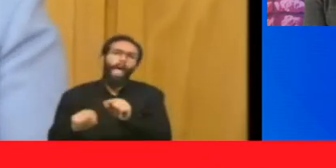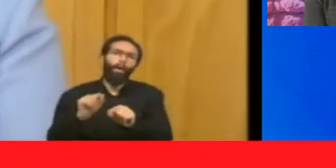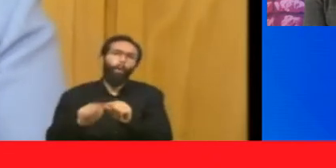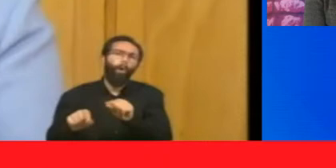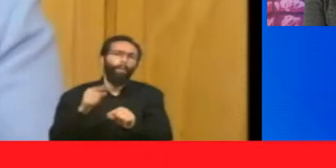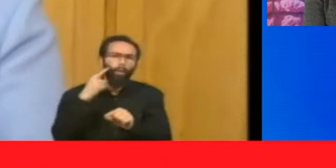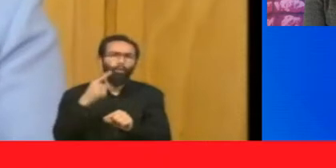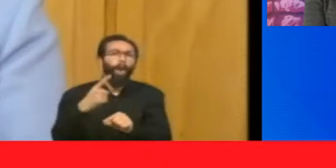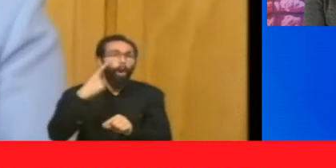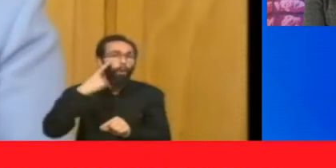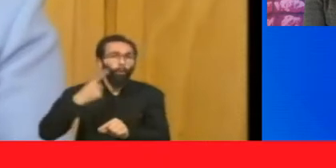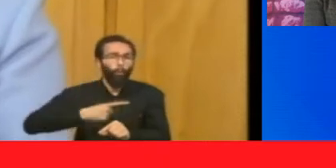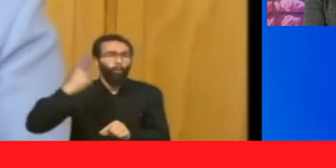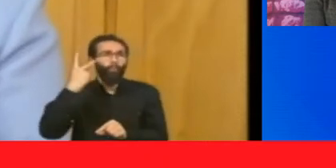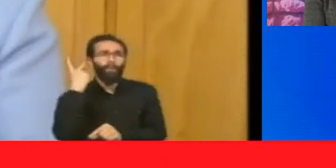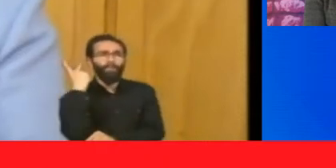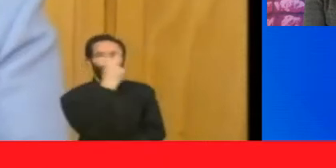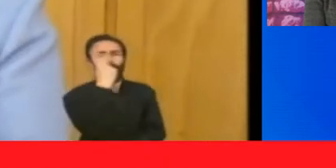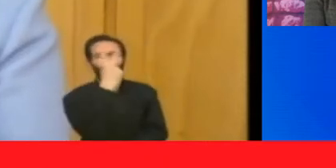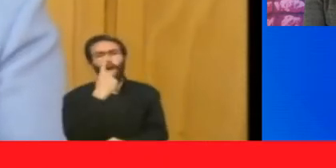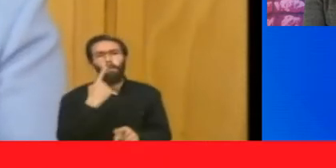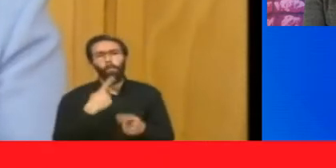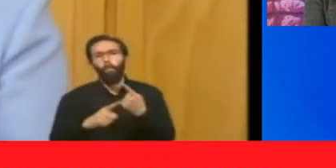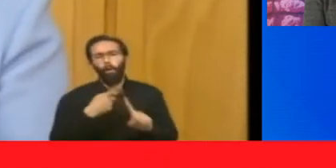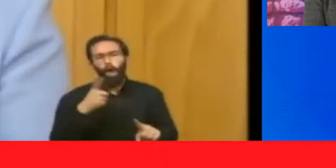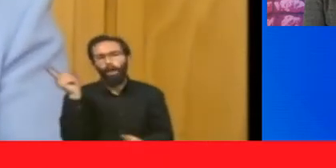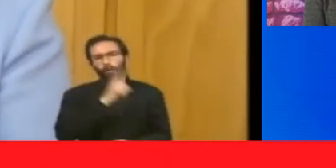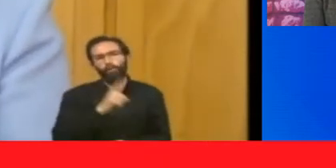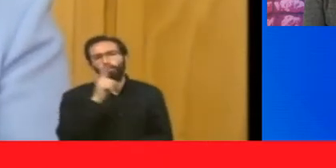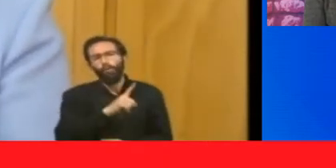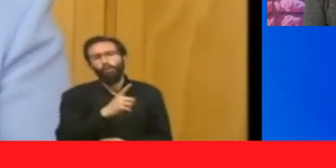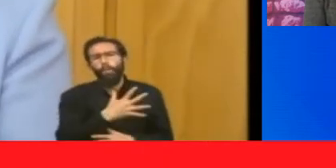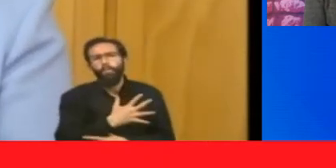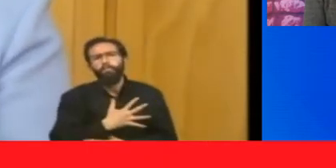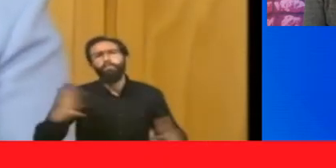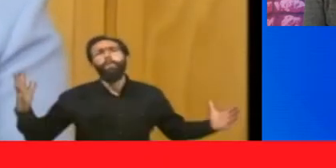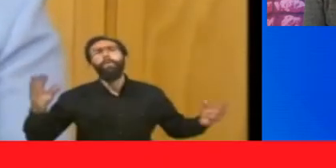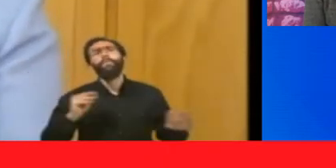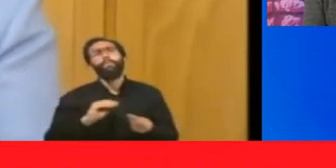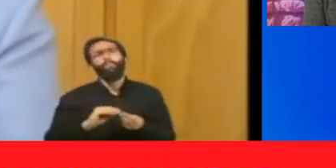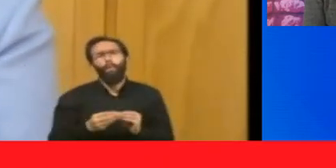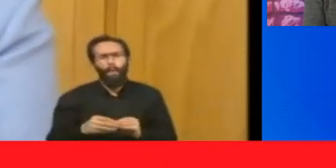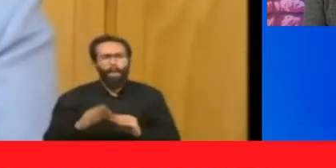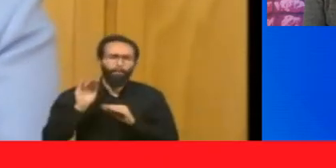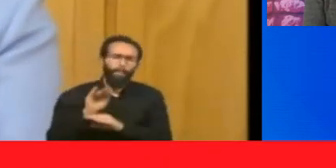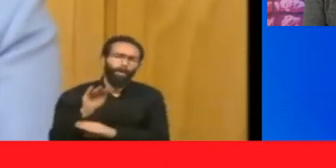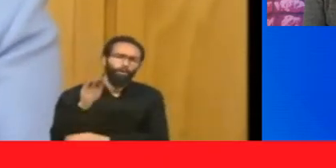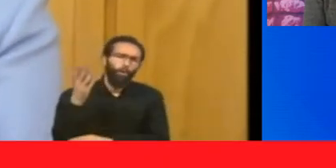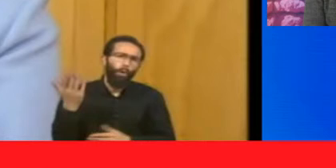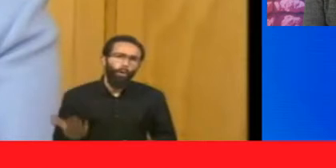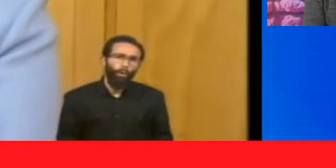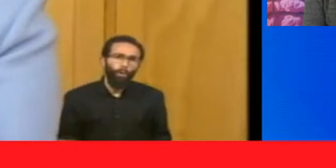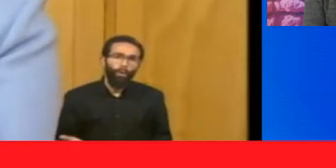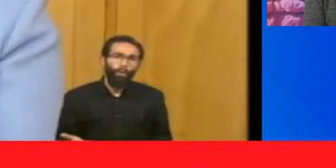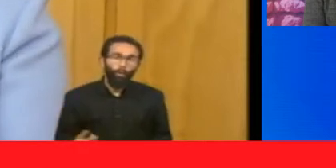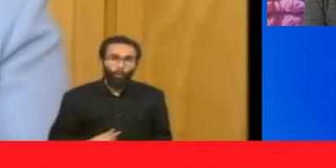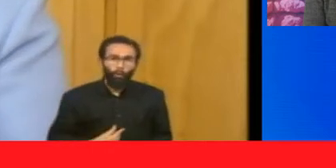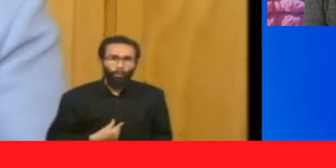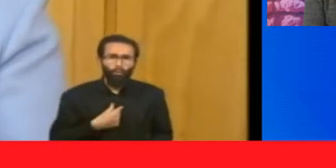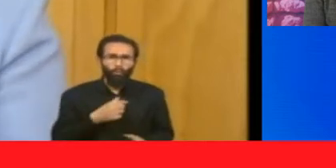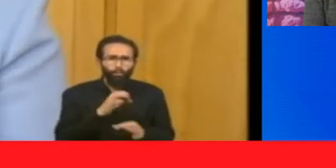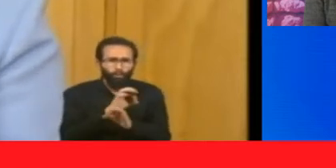bu iktidarın politikaları nedeniyle büyük bir krizi ve çöküşü yaşamaktadır.